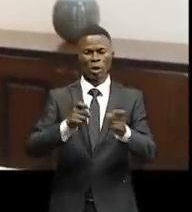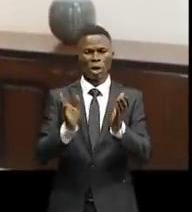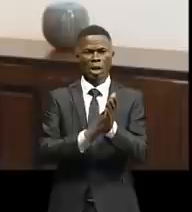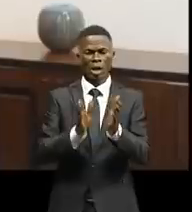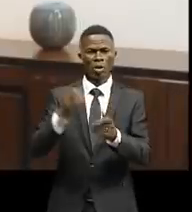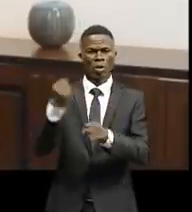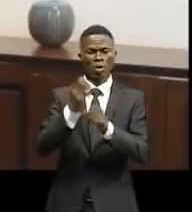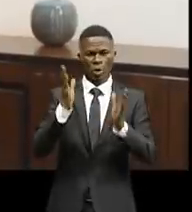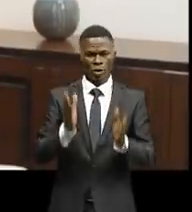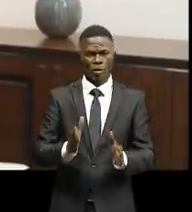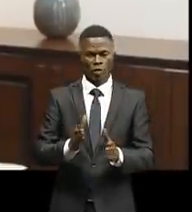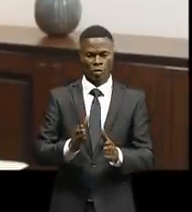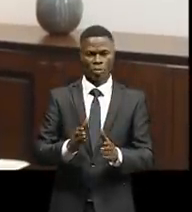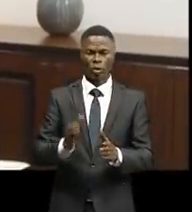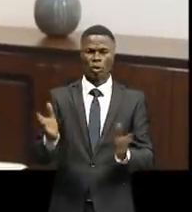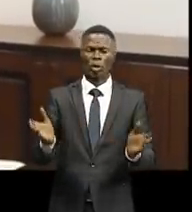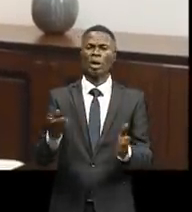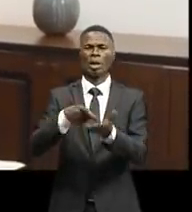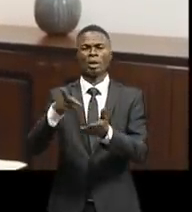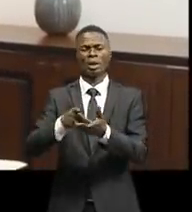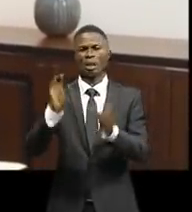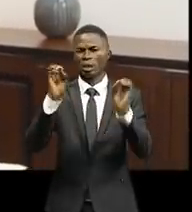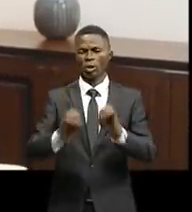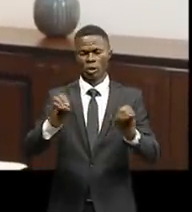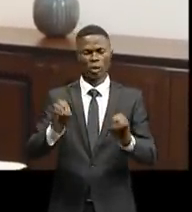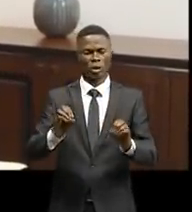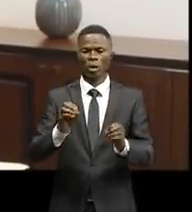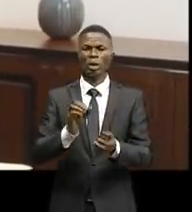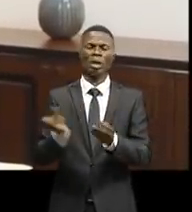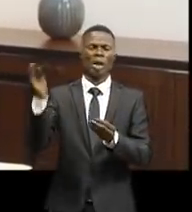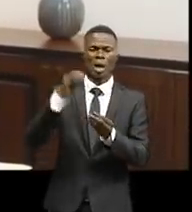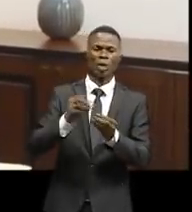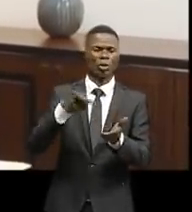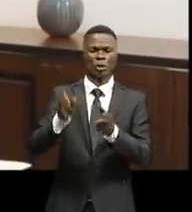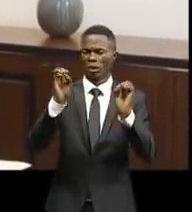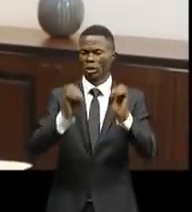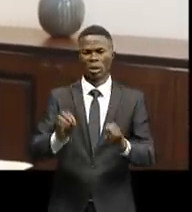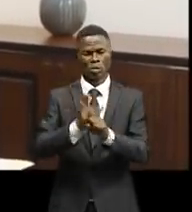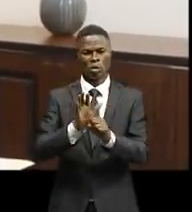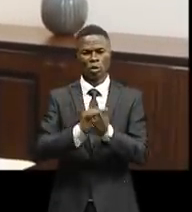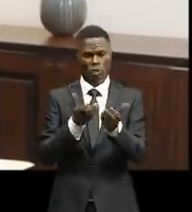écoles professionnelles, la démotivation du personnel pour cause de non-paiement des primes, des salaires, etc.